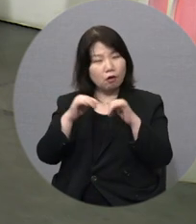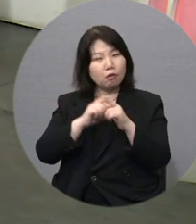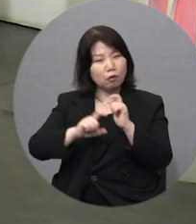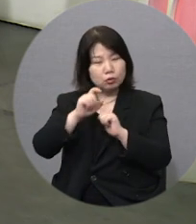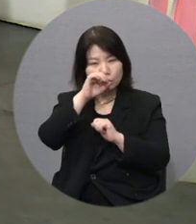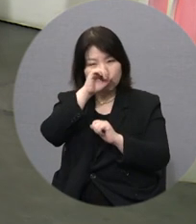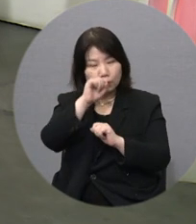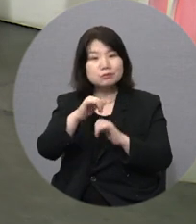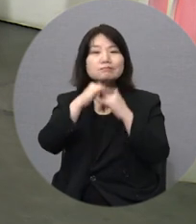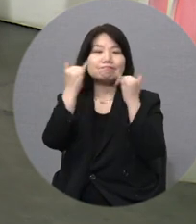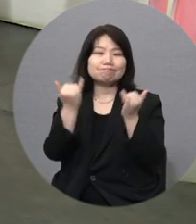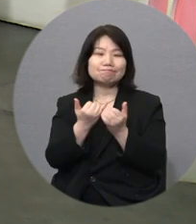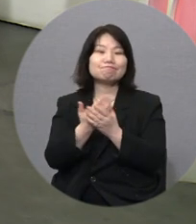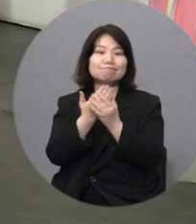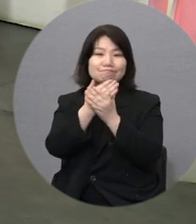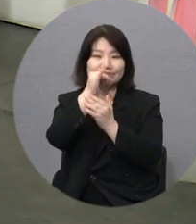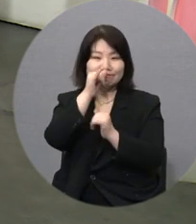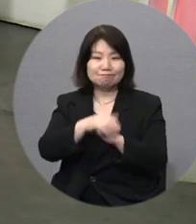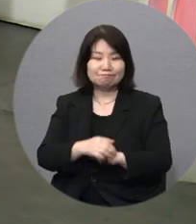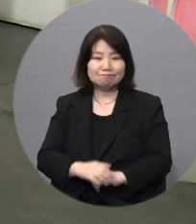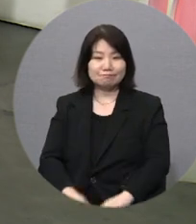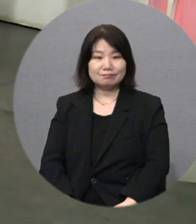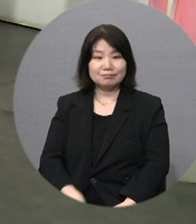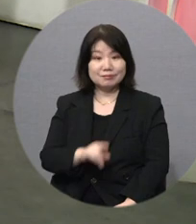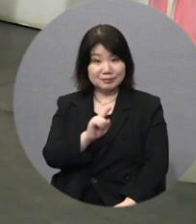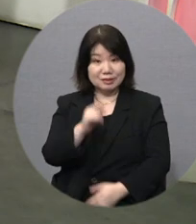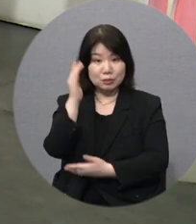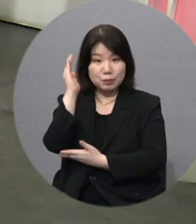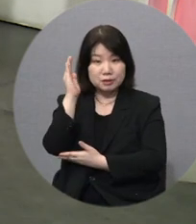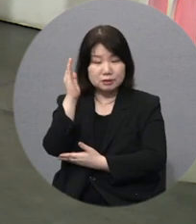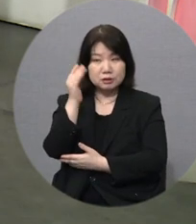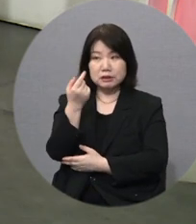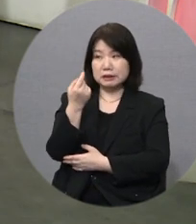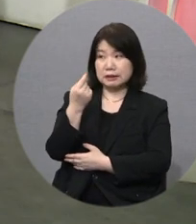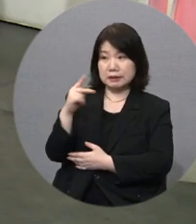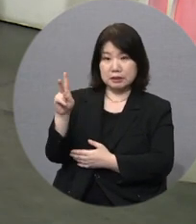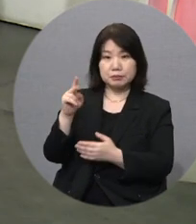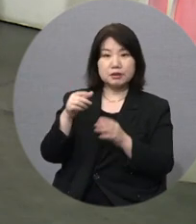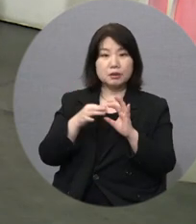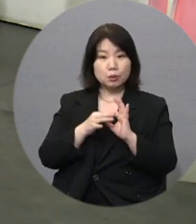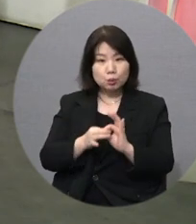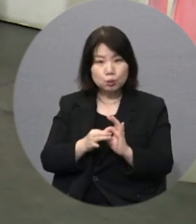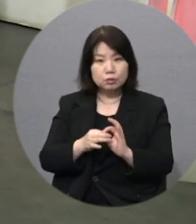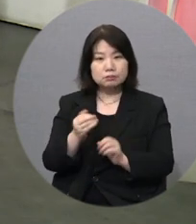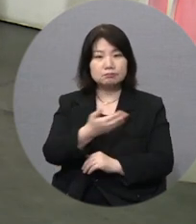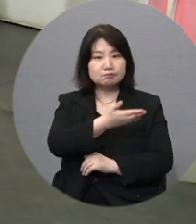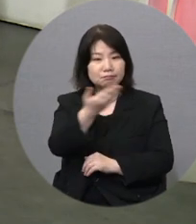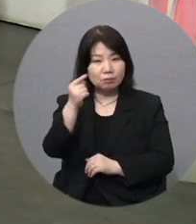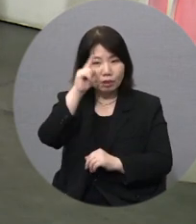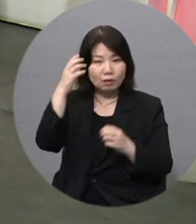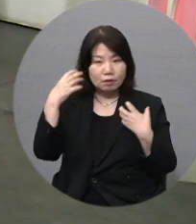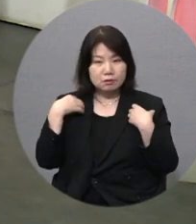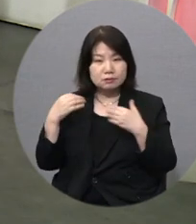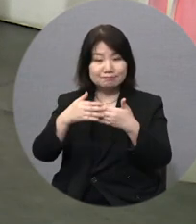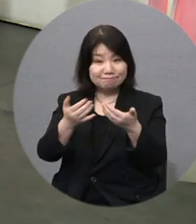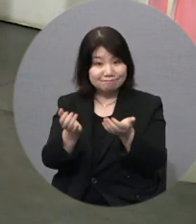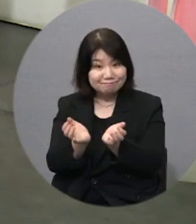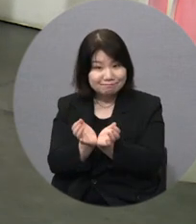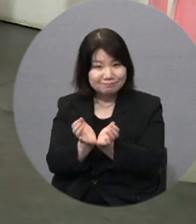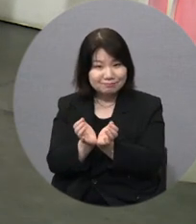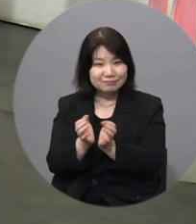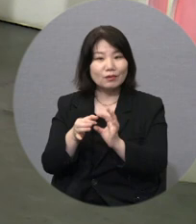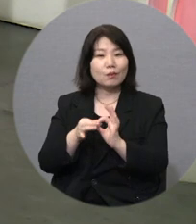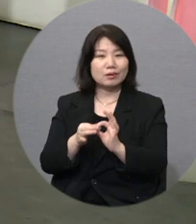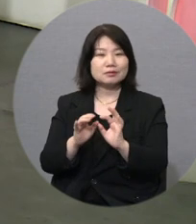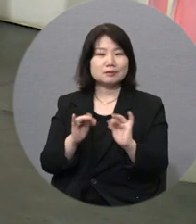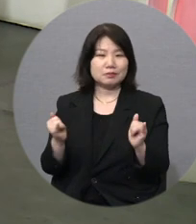생각을 합니다네 우리 박정은 국자님 런 말씀은 오늘 아마 TV 통해서 그 많은 그 국가 그 기관 단체장